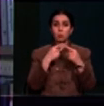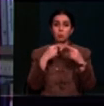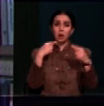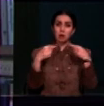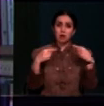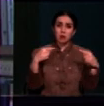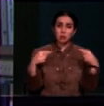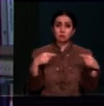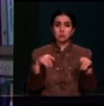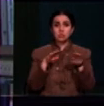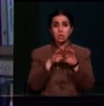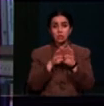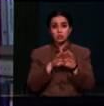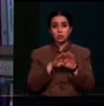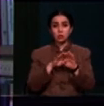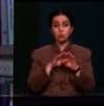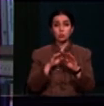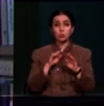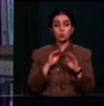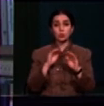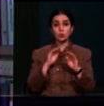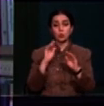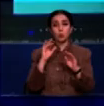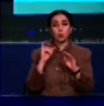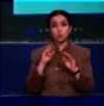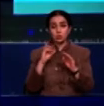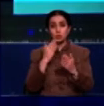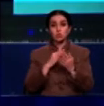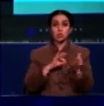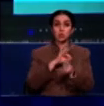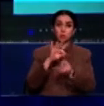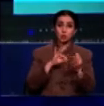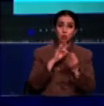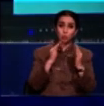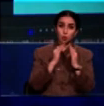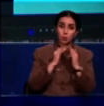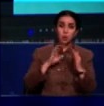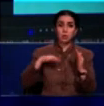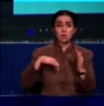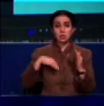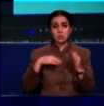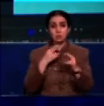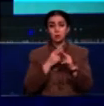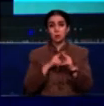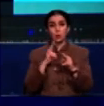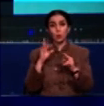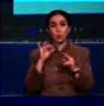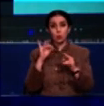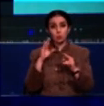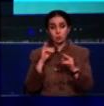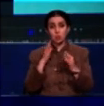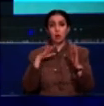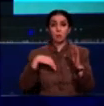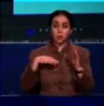разным закрытым учреждениям. Сперва в сиротском доме, затем в кадетском корпусе,